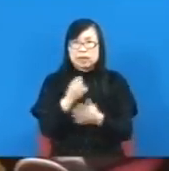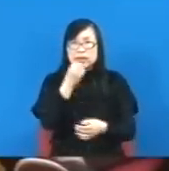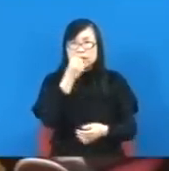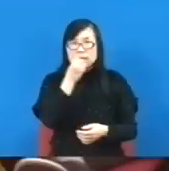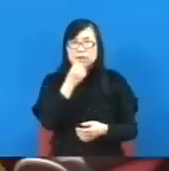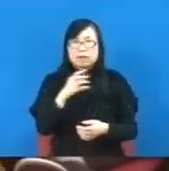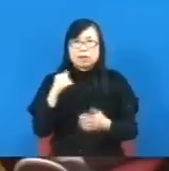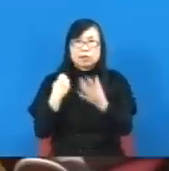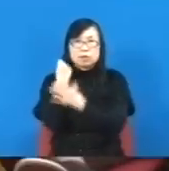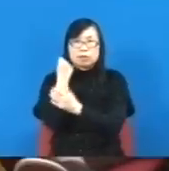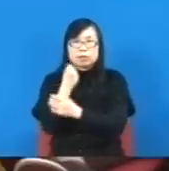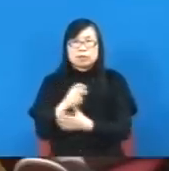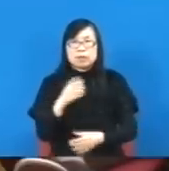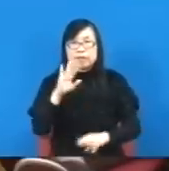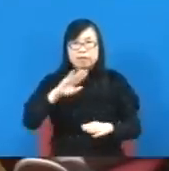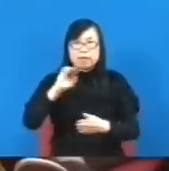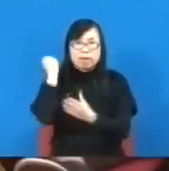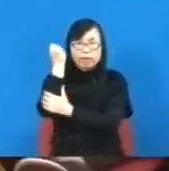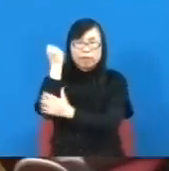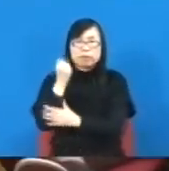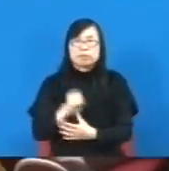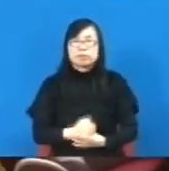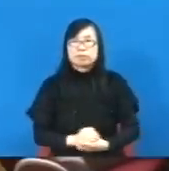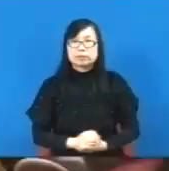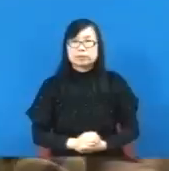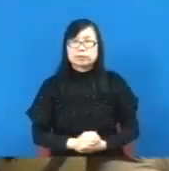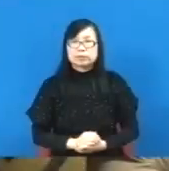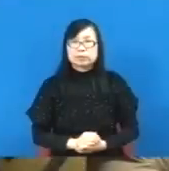統治，我反對嘅，呢個就唔使問噶啦。係，其實就係